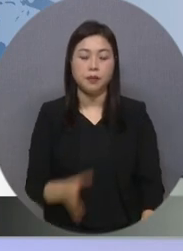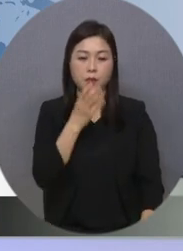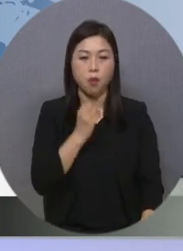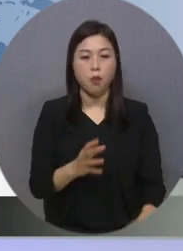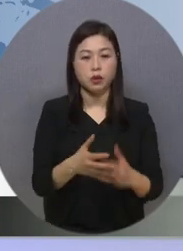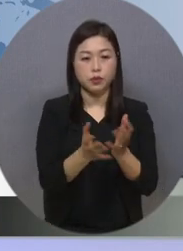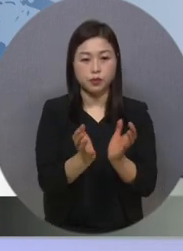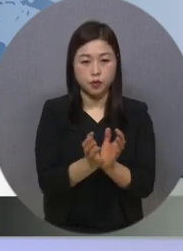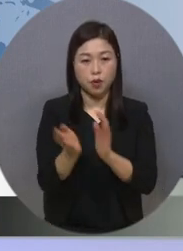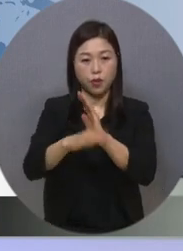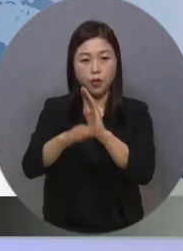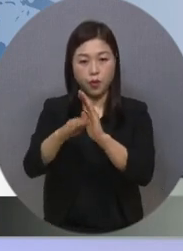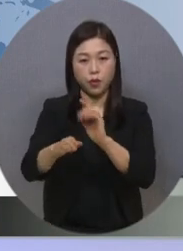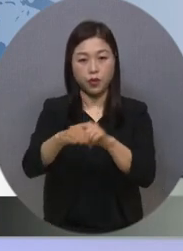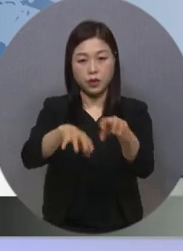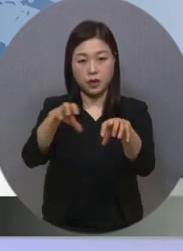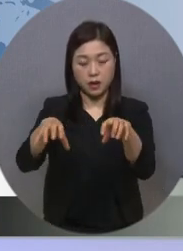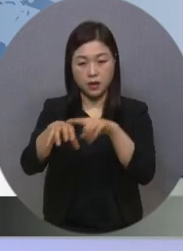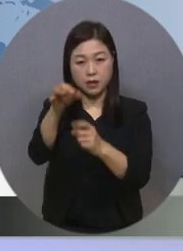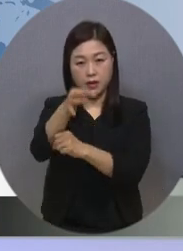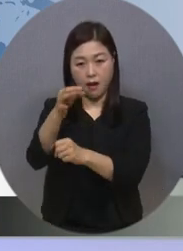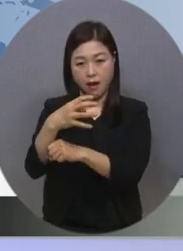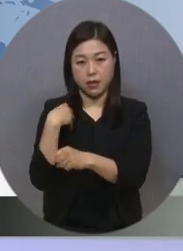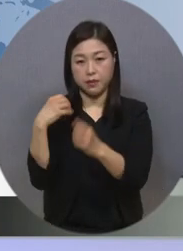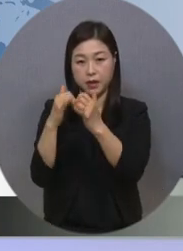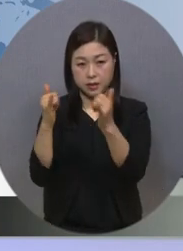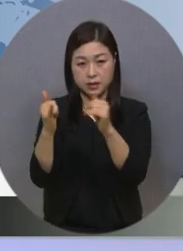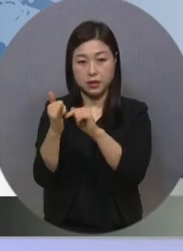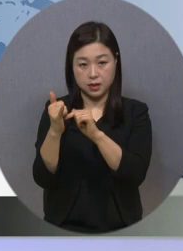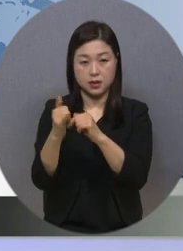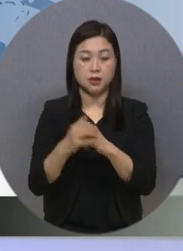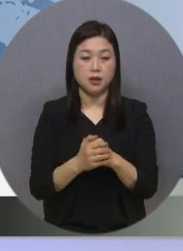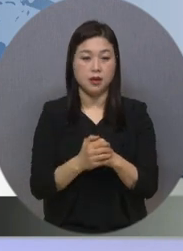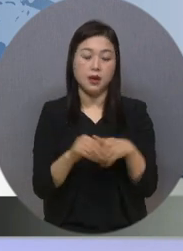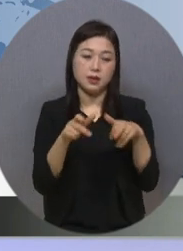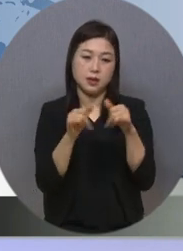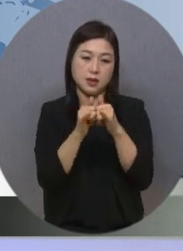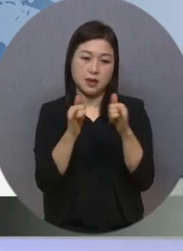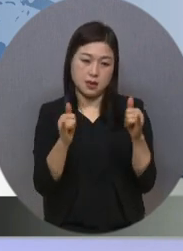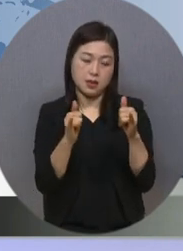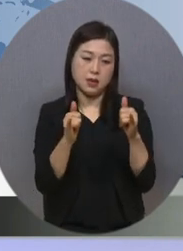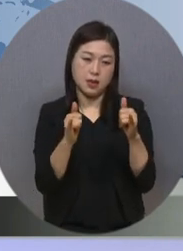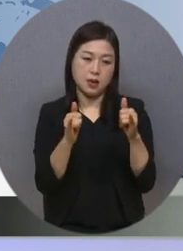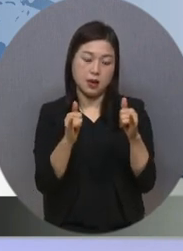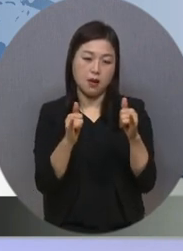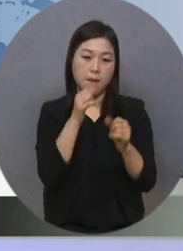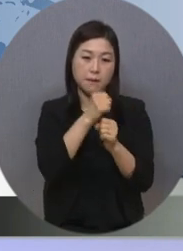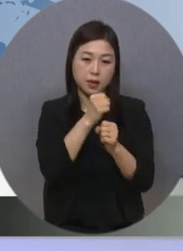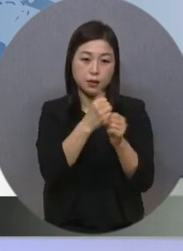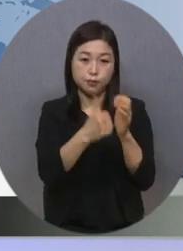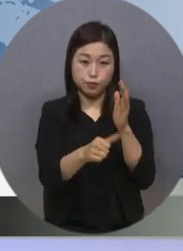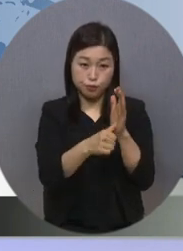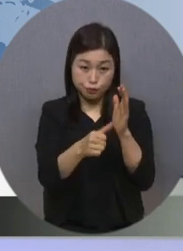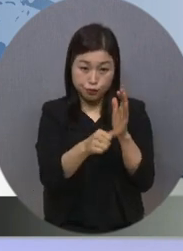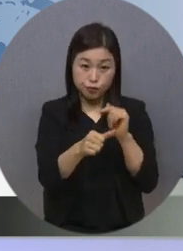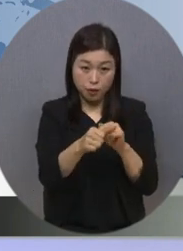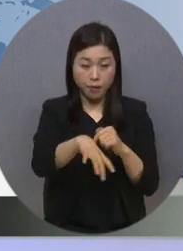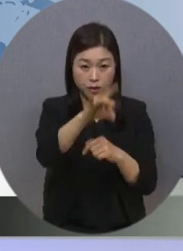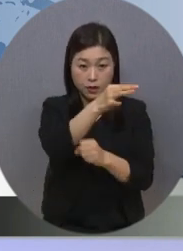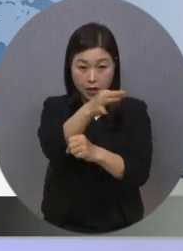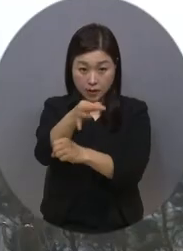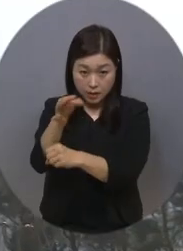보건복지부가 공공기관 구매 담당자를 대상으로 하는 중증장애인 생산품 우선구매제도 권역별 교육을 시행합니다.